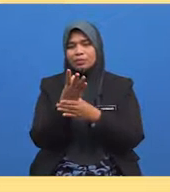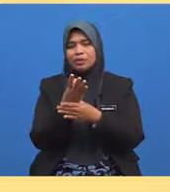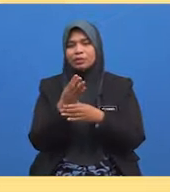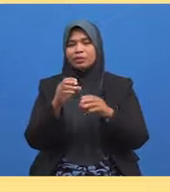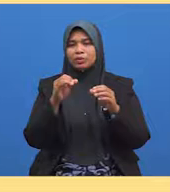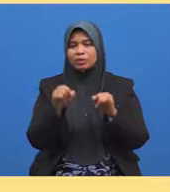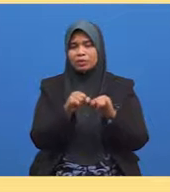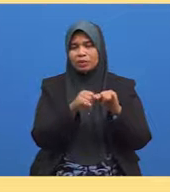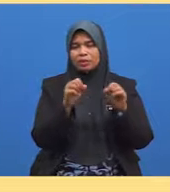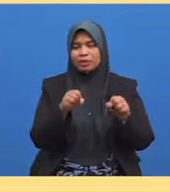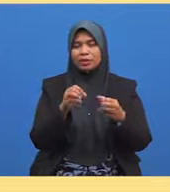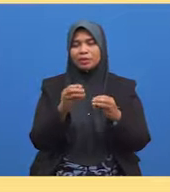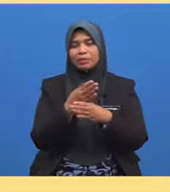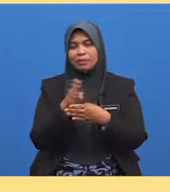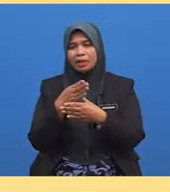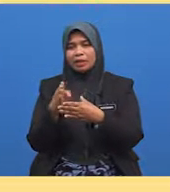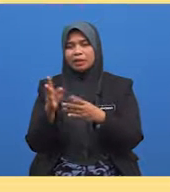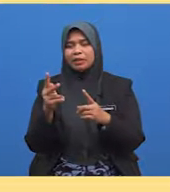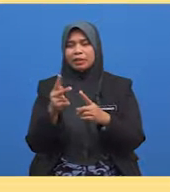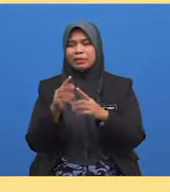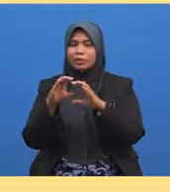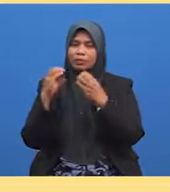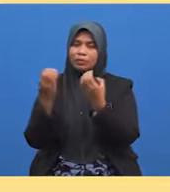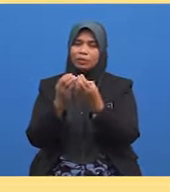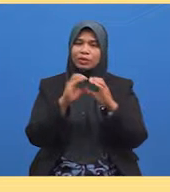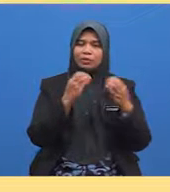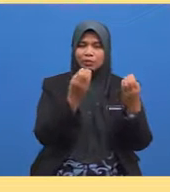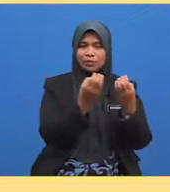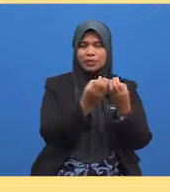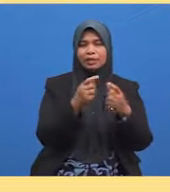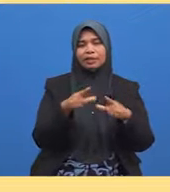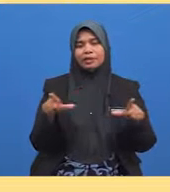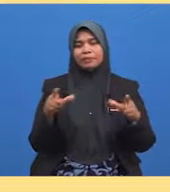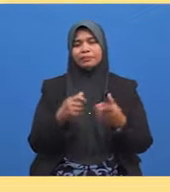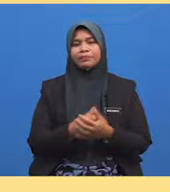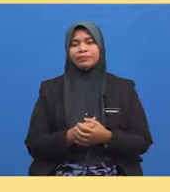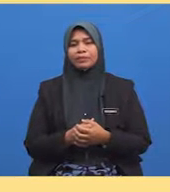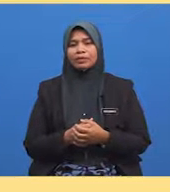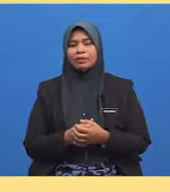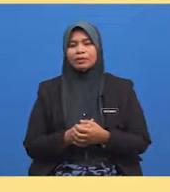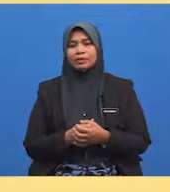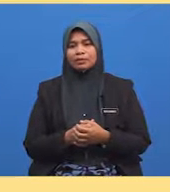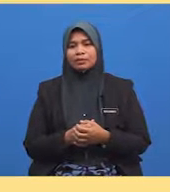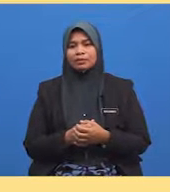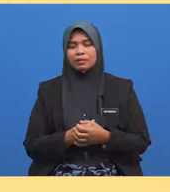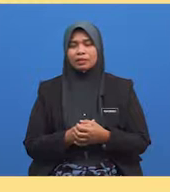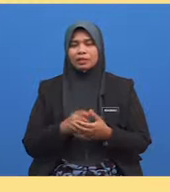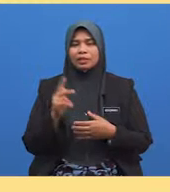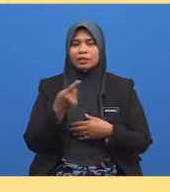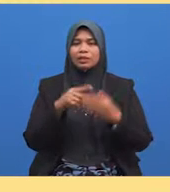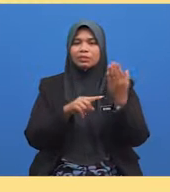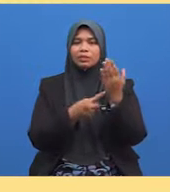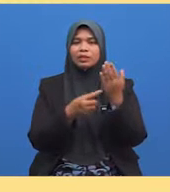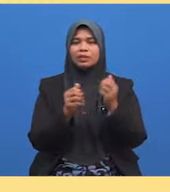beberapa kumpulan kecil berdasarkan ciri-ciri sepunya dan ciri-ciri yang berbeza. Kita mulakan